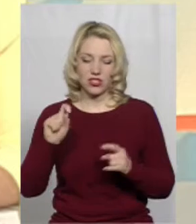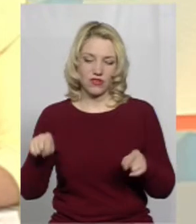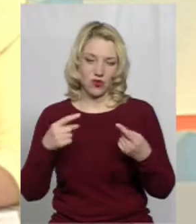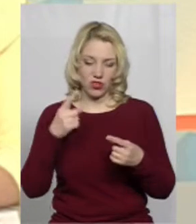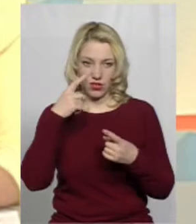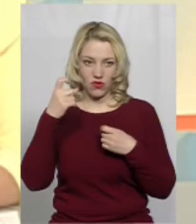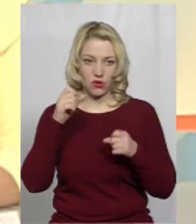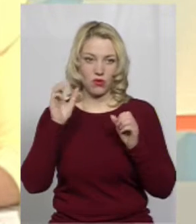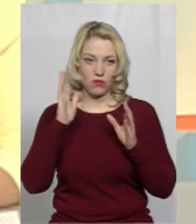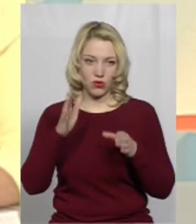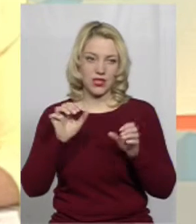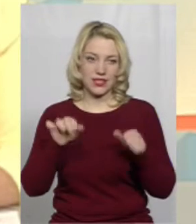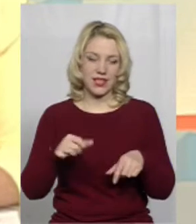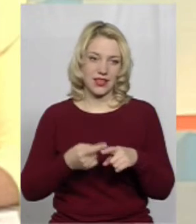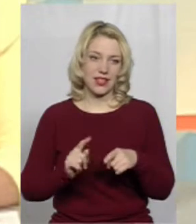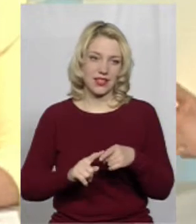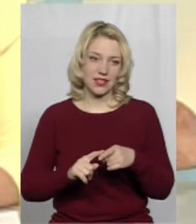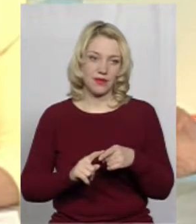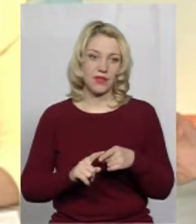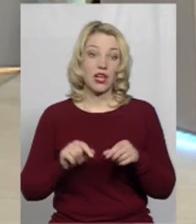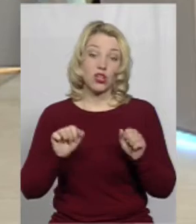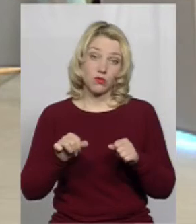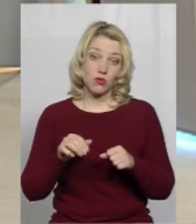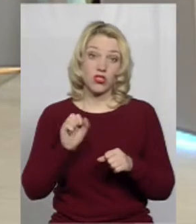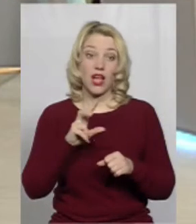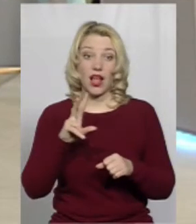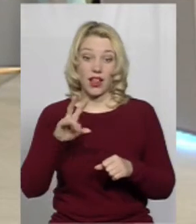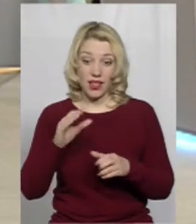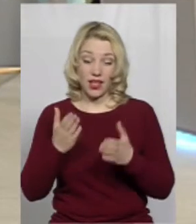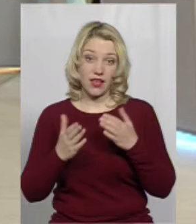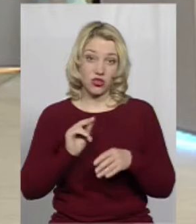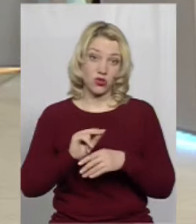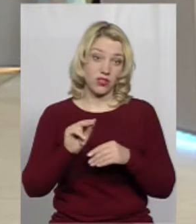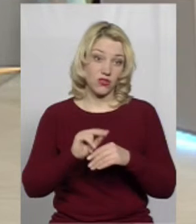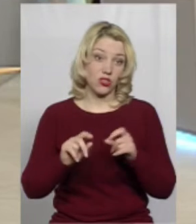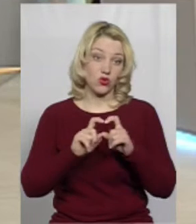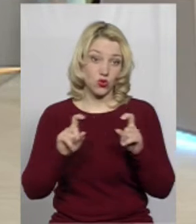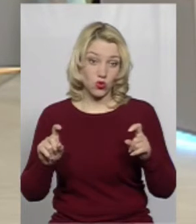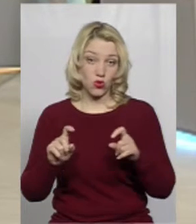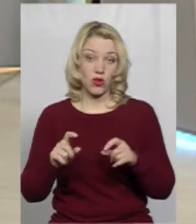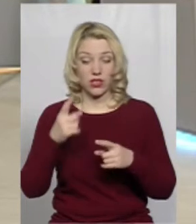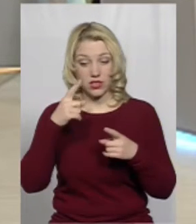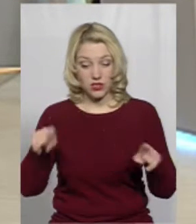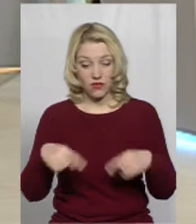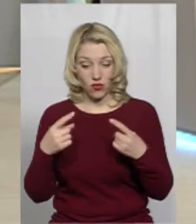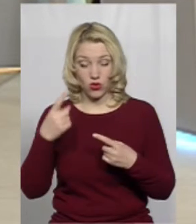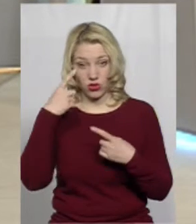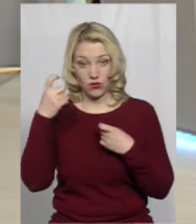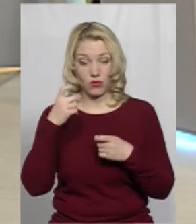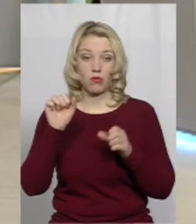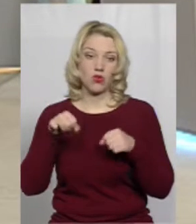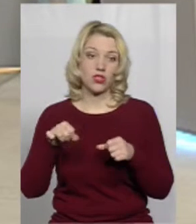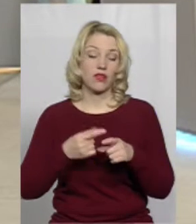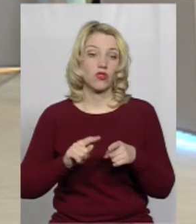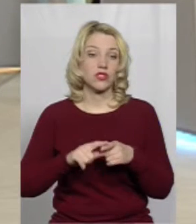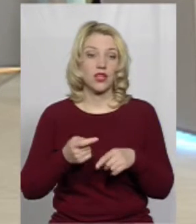інформації, буде здатна на це, спроможна. Але якщо навчають в школі створювати інформацію, можливо, це дуже